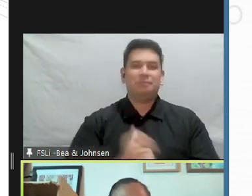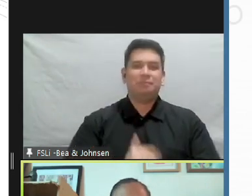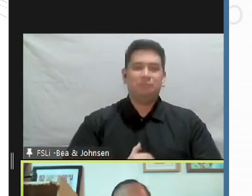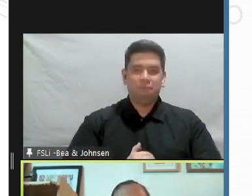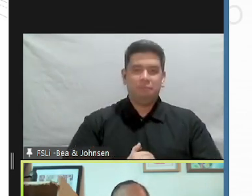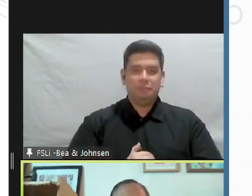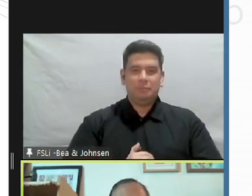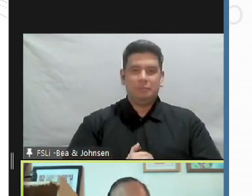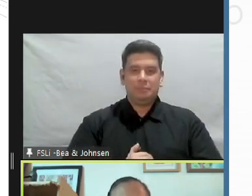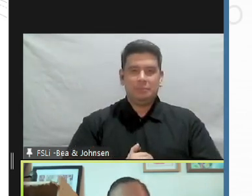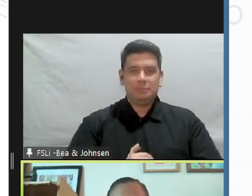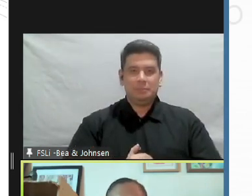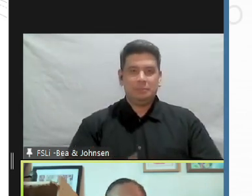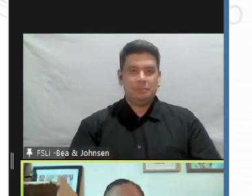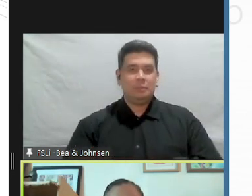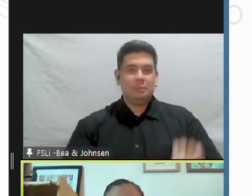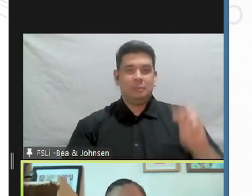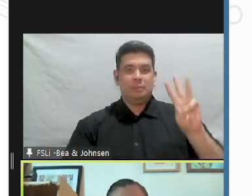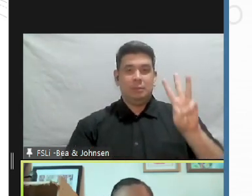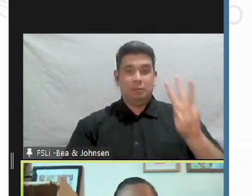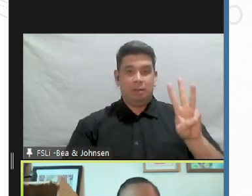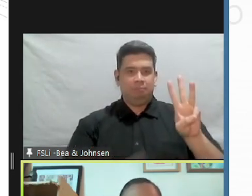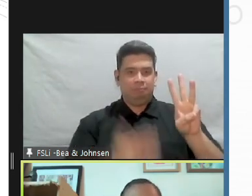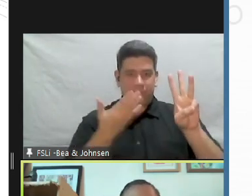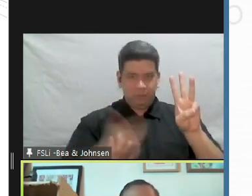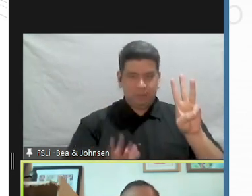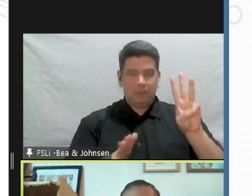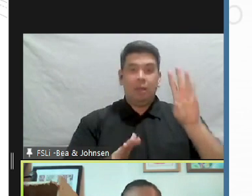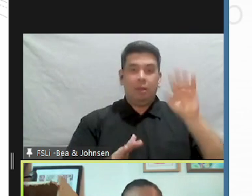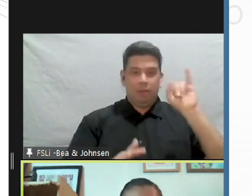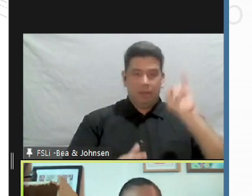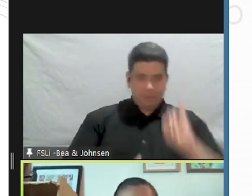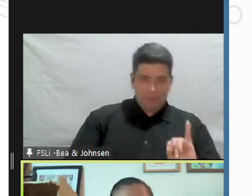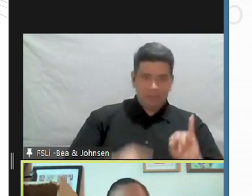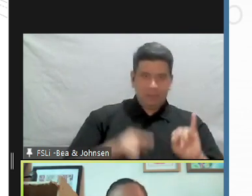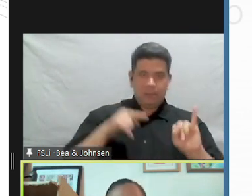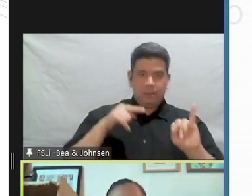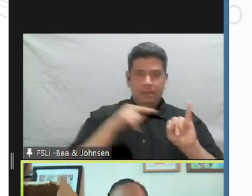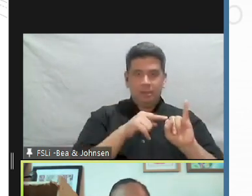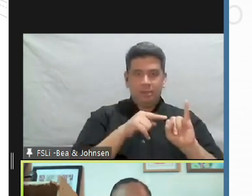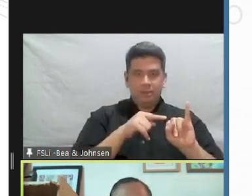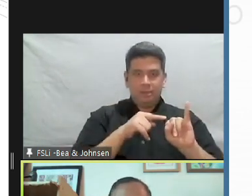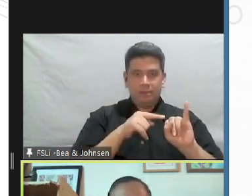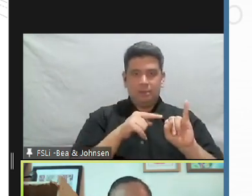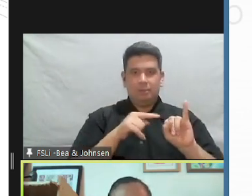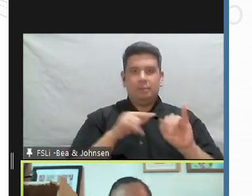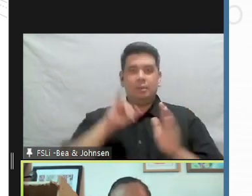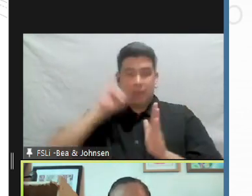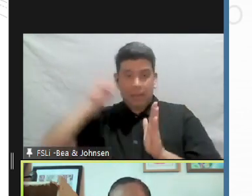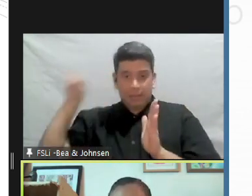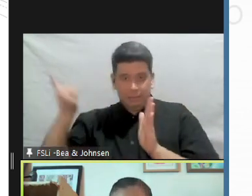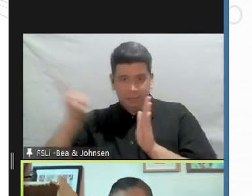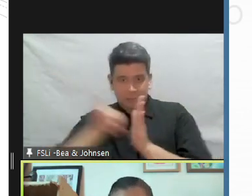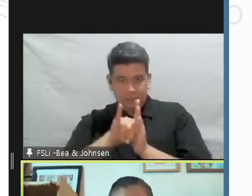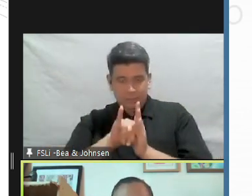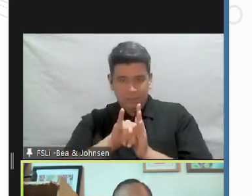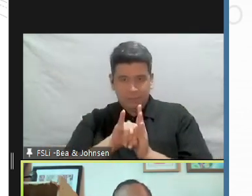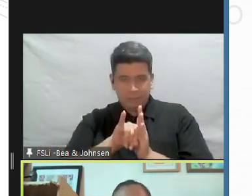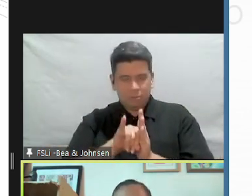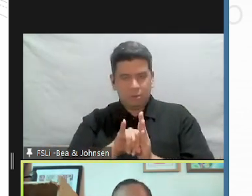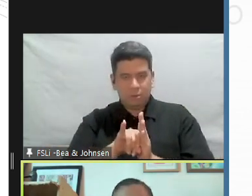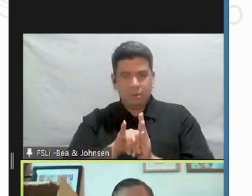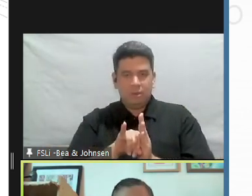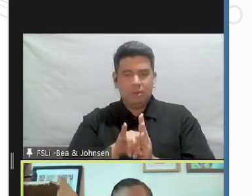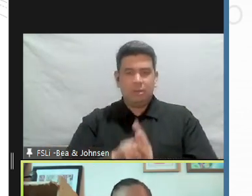wika, pangalawa, yung sa wika ay yung I o yung identidad. Yung identidad, pagkilala sa sarili at